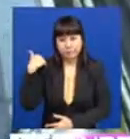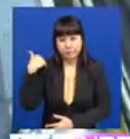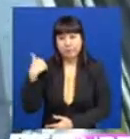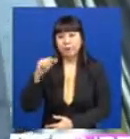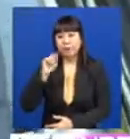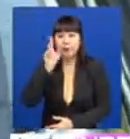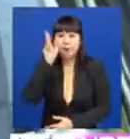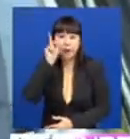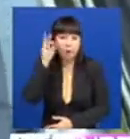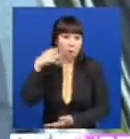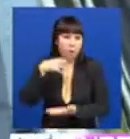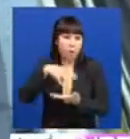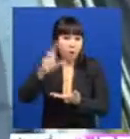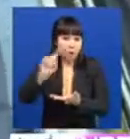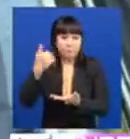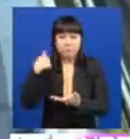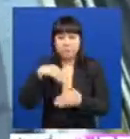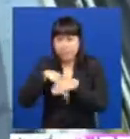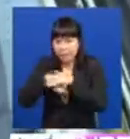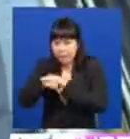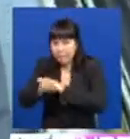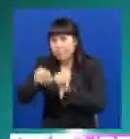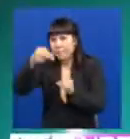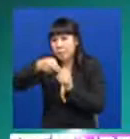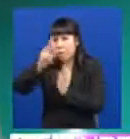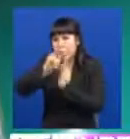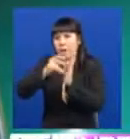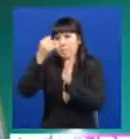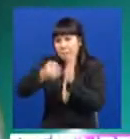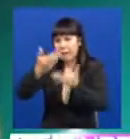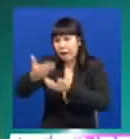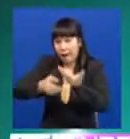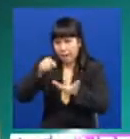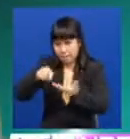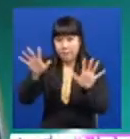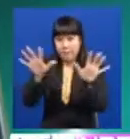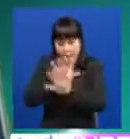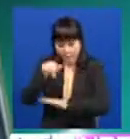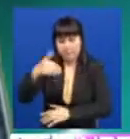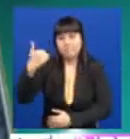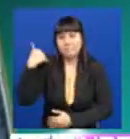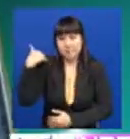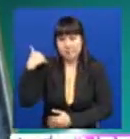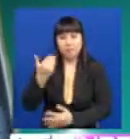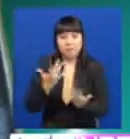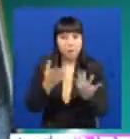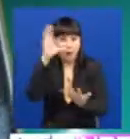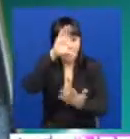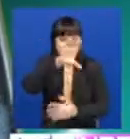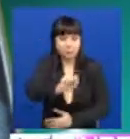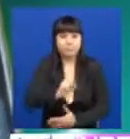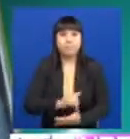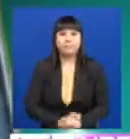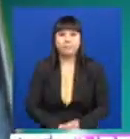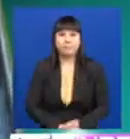ทางการข่าวนะคะว่ายังมีการลักลอบขายน้ำมันเถื่อนในลักษณะนี้อีกจำนวนหนึ่งจะโอ้นี่ก็จะติดตามจับกุมต่อไป